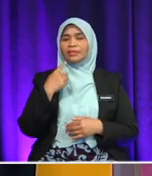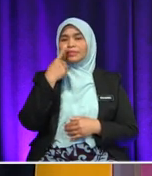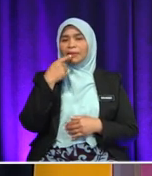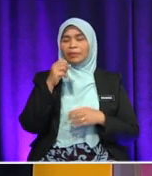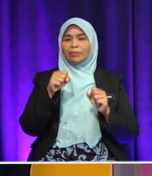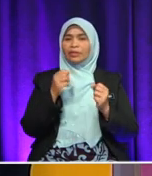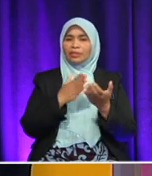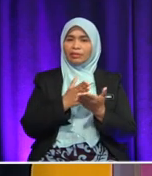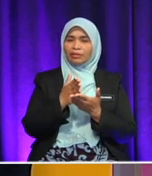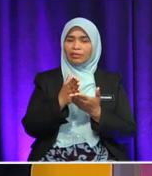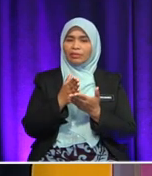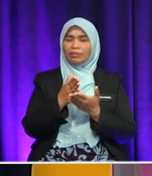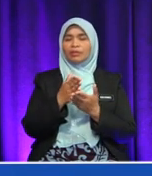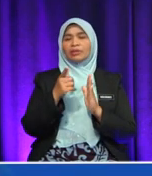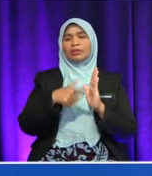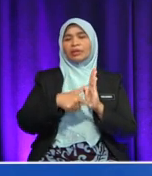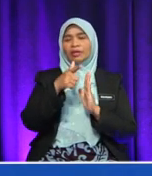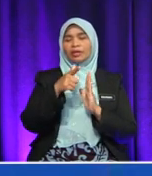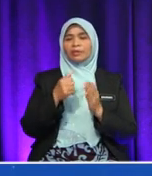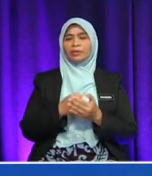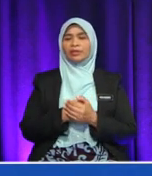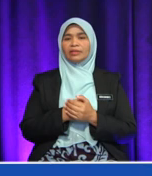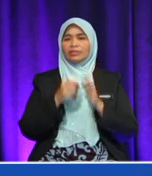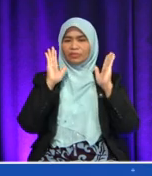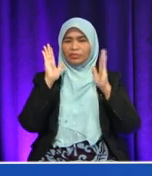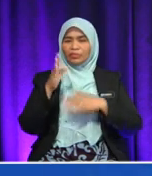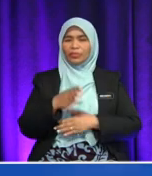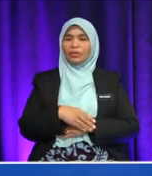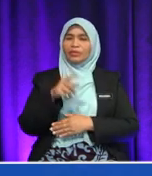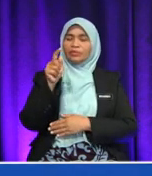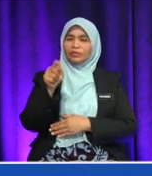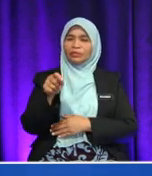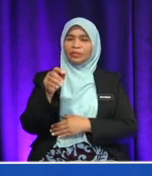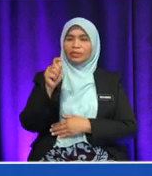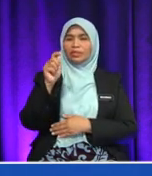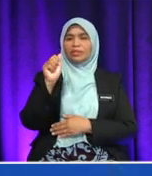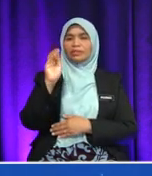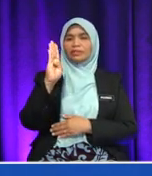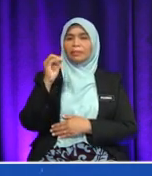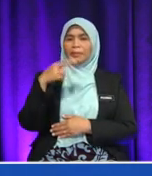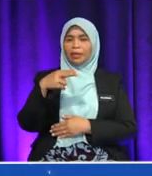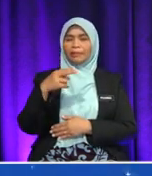meneruskan hikmah salat Sunnah Tasbih ini agak-agaknya istikharah sudah